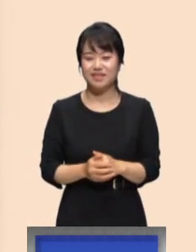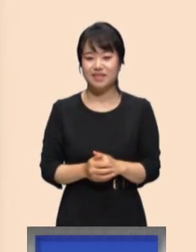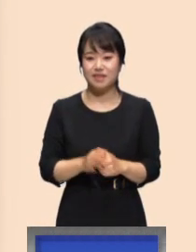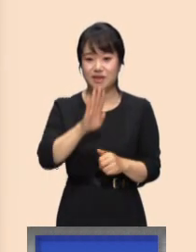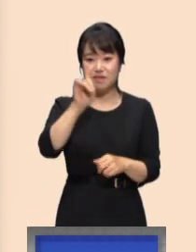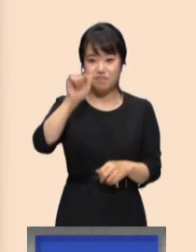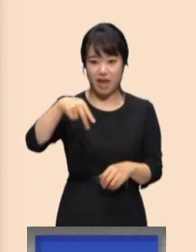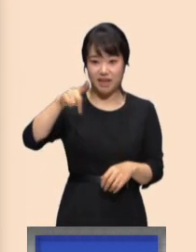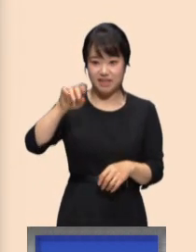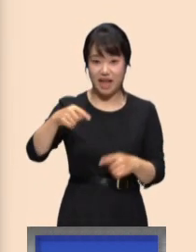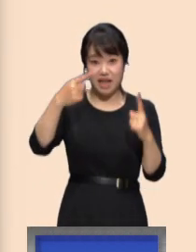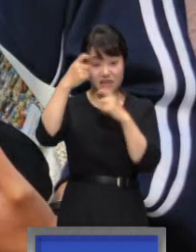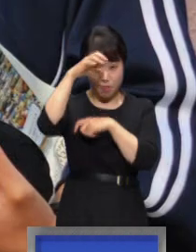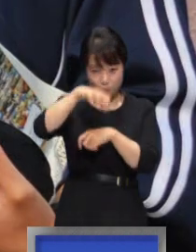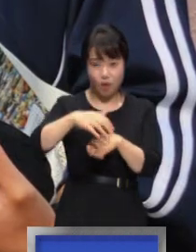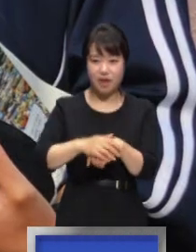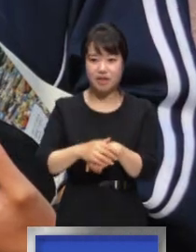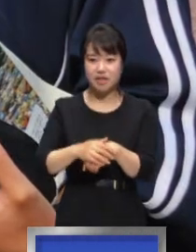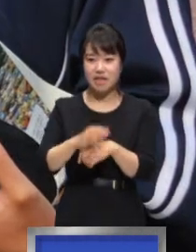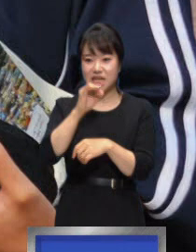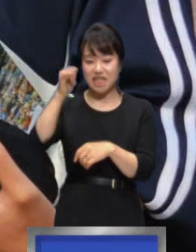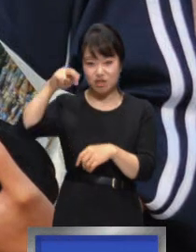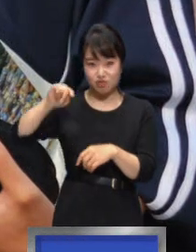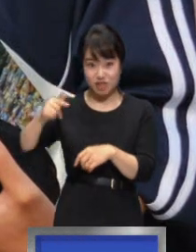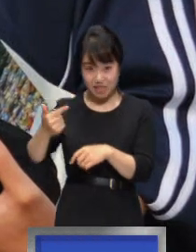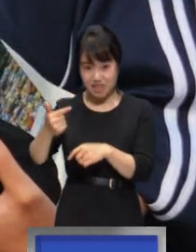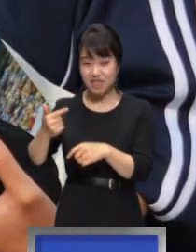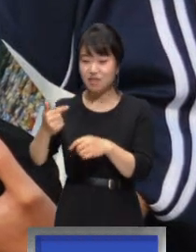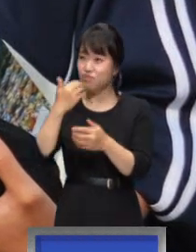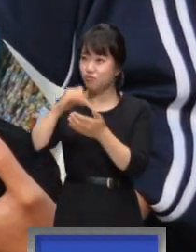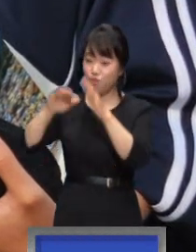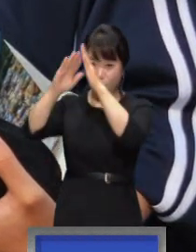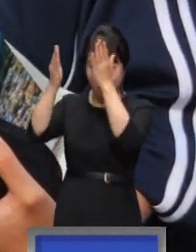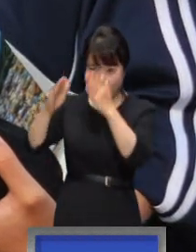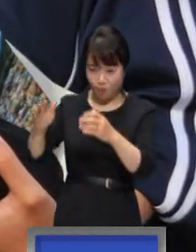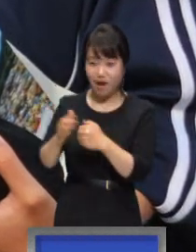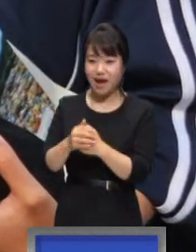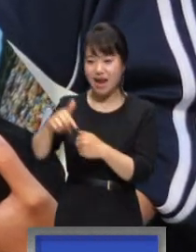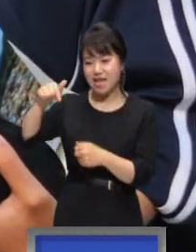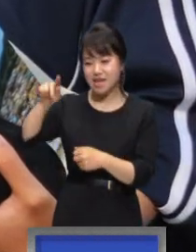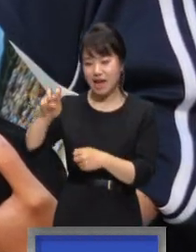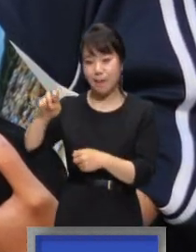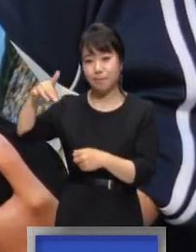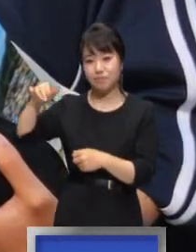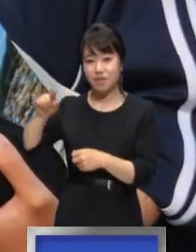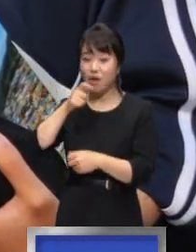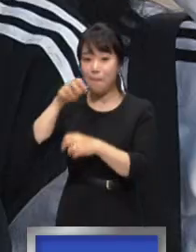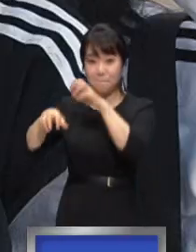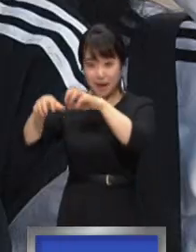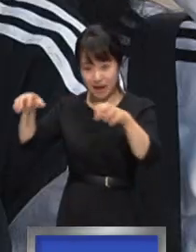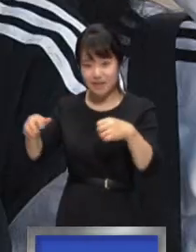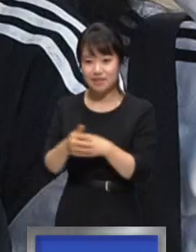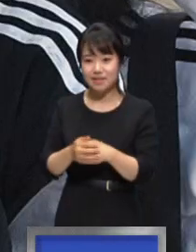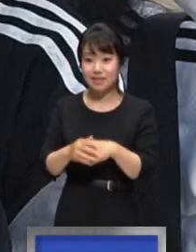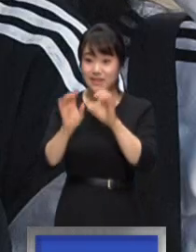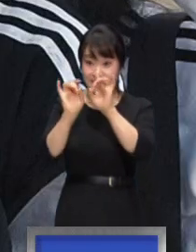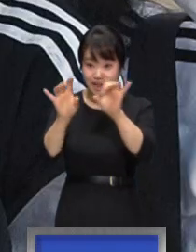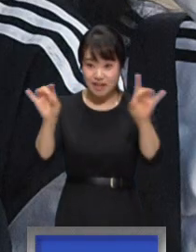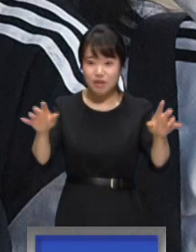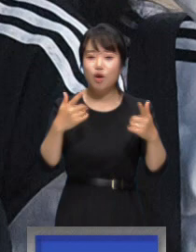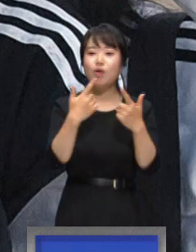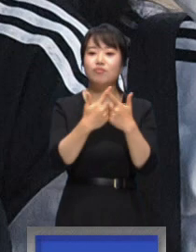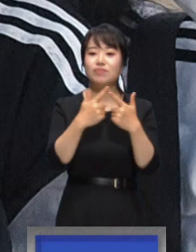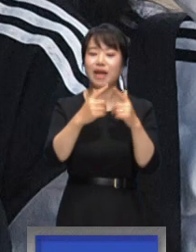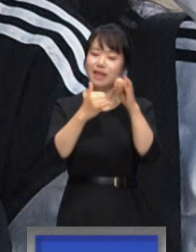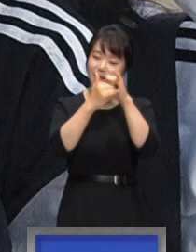백상기념관, 충무공 이순신상, 감천문화마을, 송도해수욕장에서 해운대 석각 등 부산이